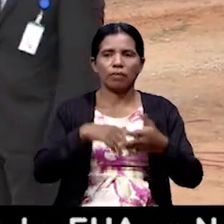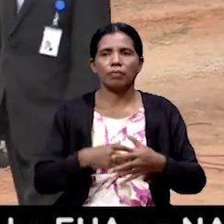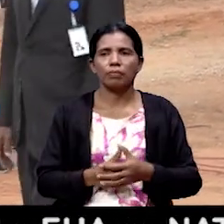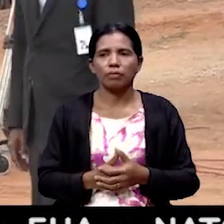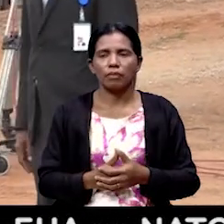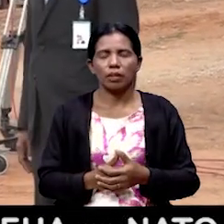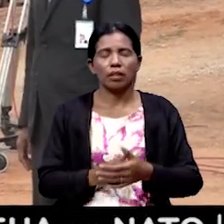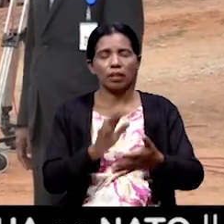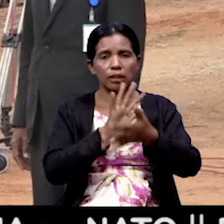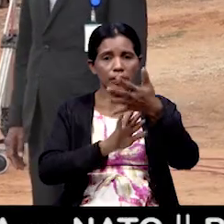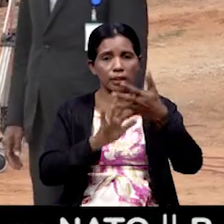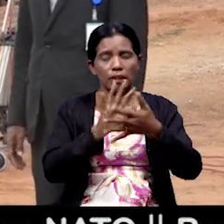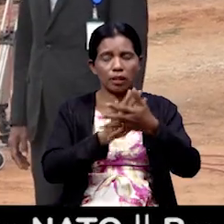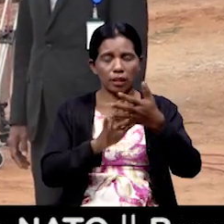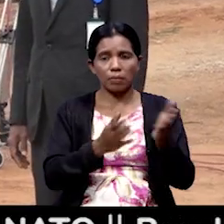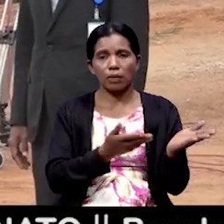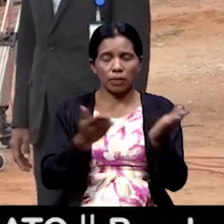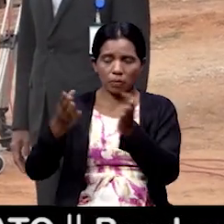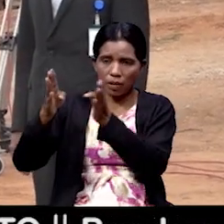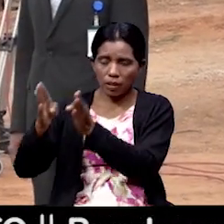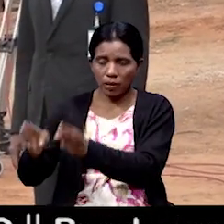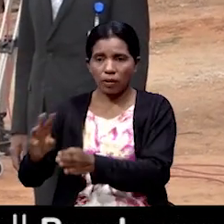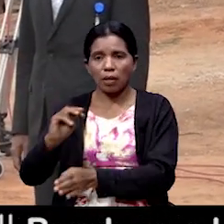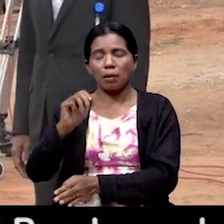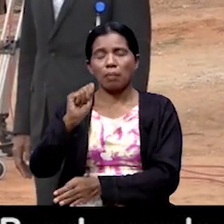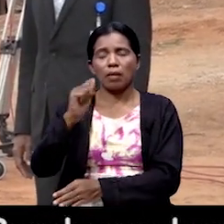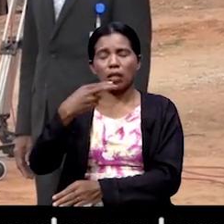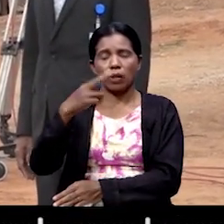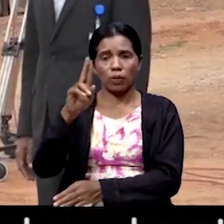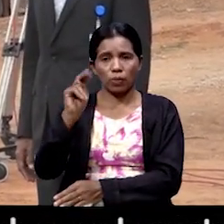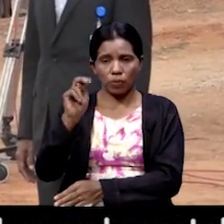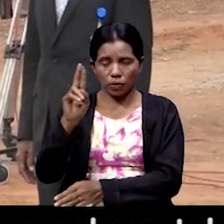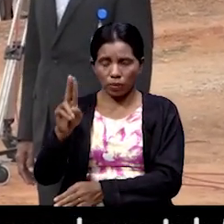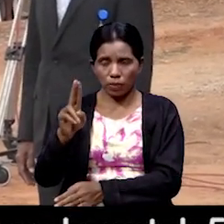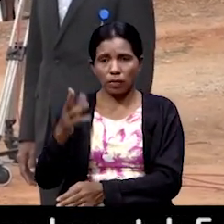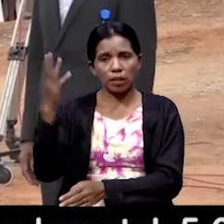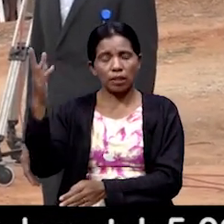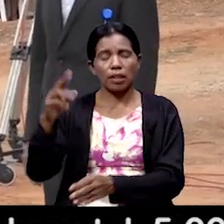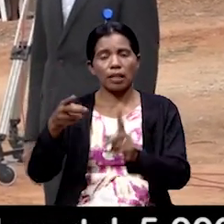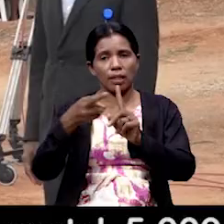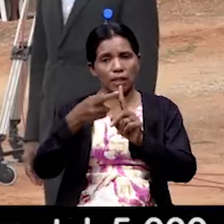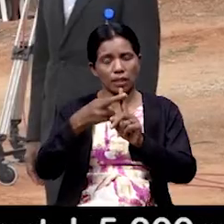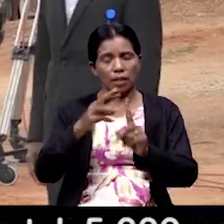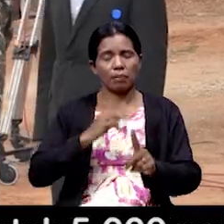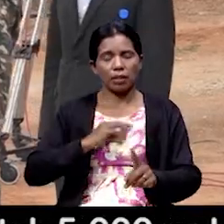Seremoni funebre basaudozu mahunu bilere karatayanu ne halau iha zardindu zero esmetinaru iha lorong